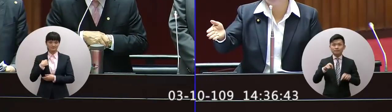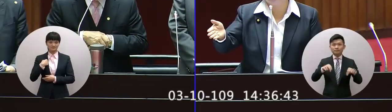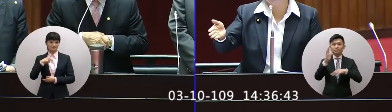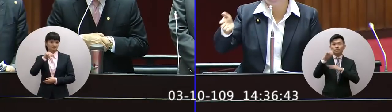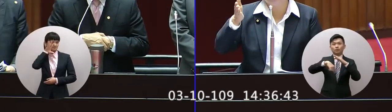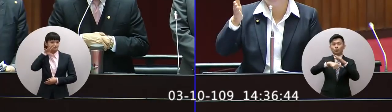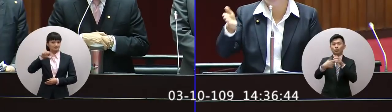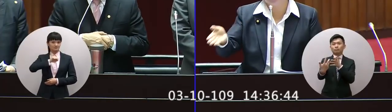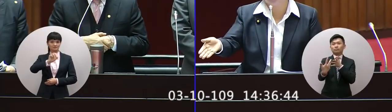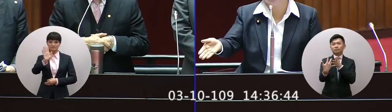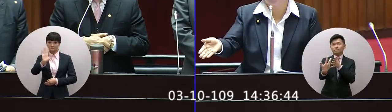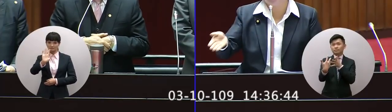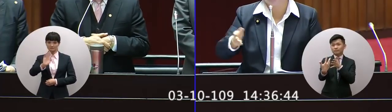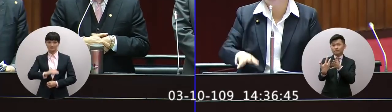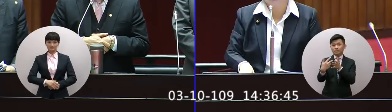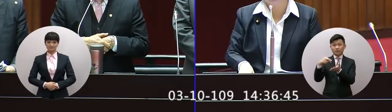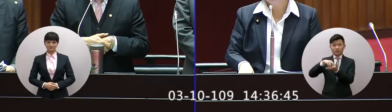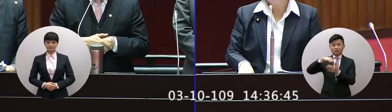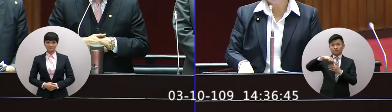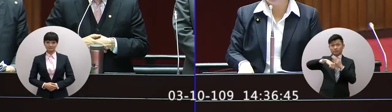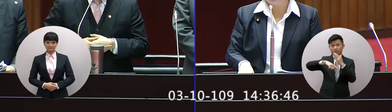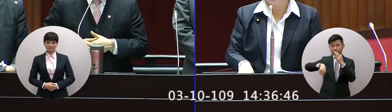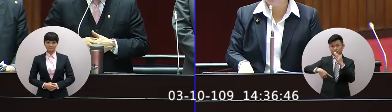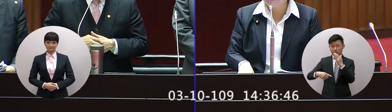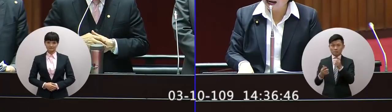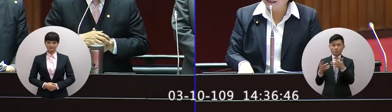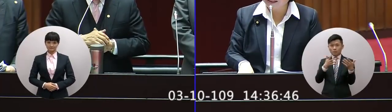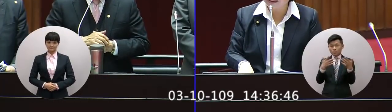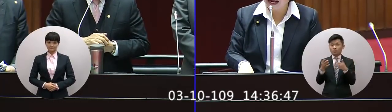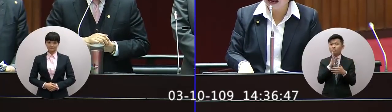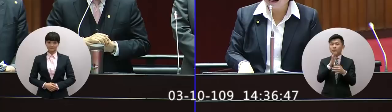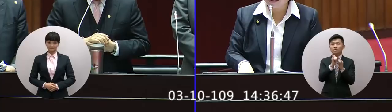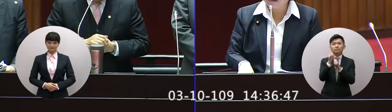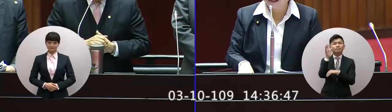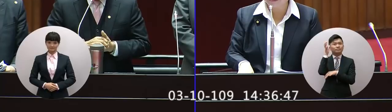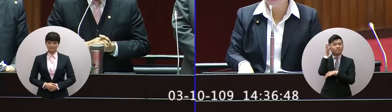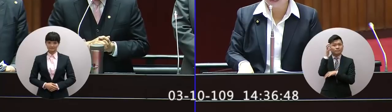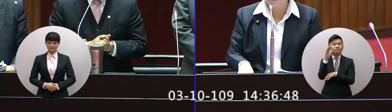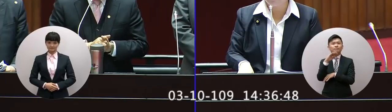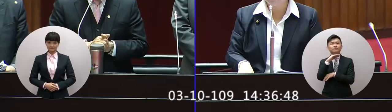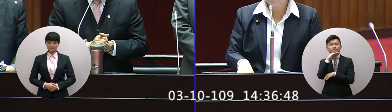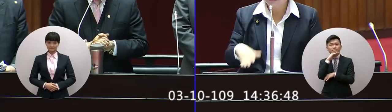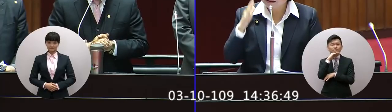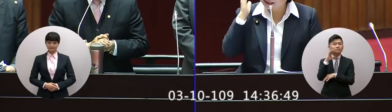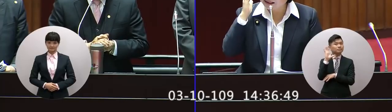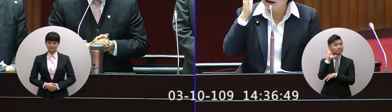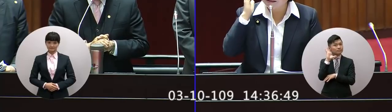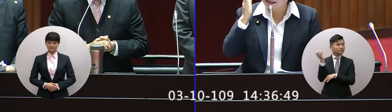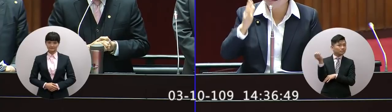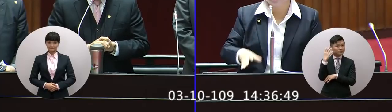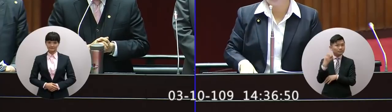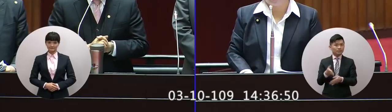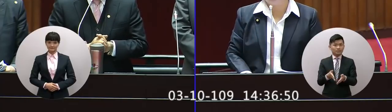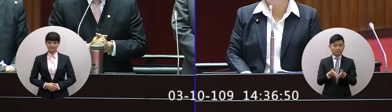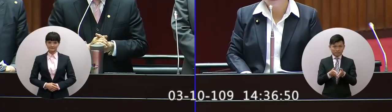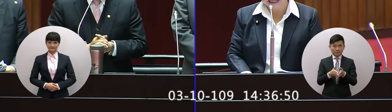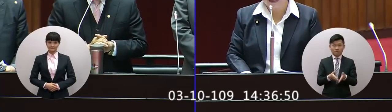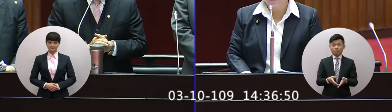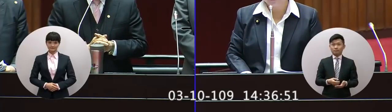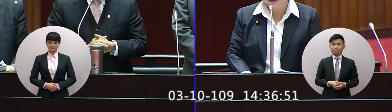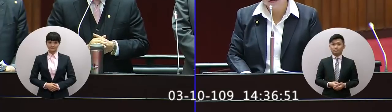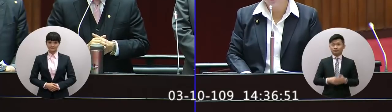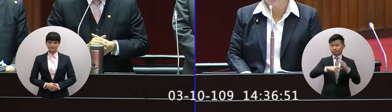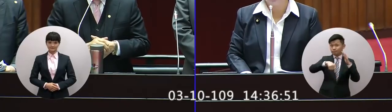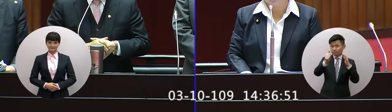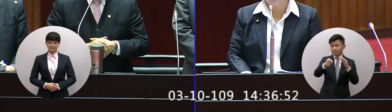院质询，在接受立法院的质询，所以人民还是期待，希望能够达到听到正确的答案。院